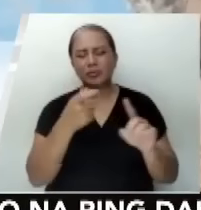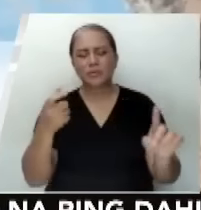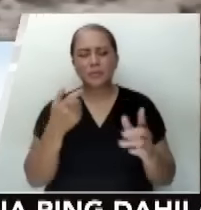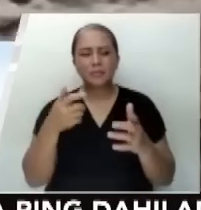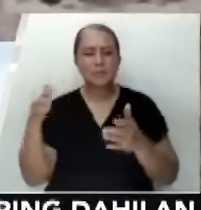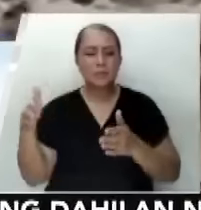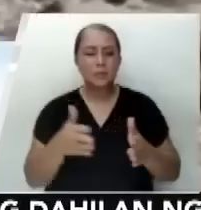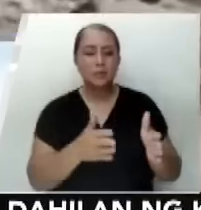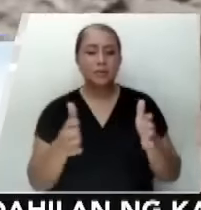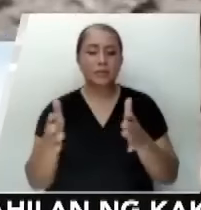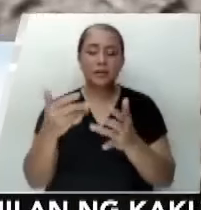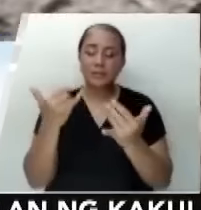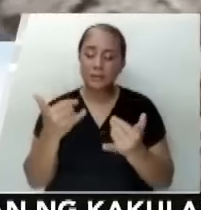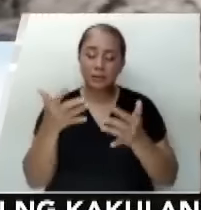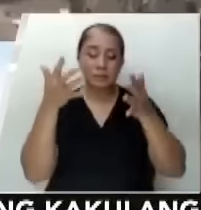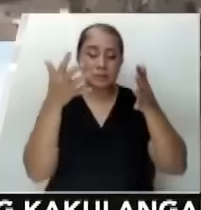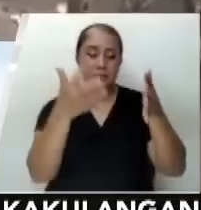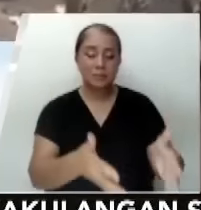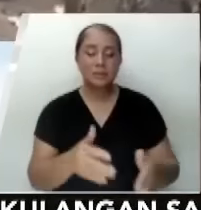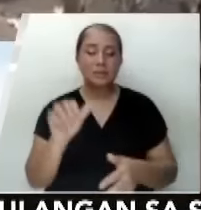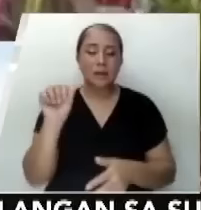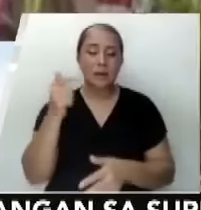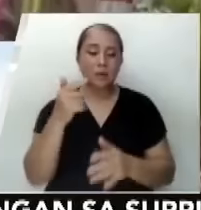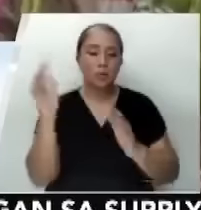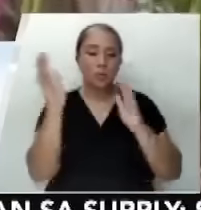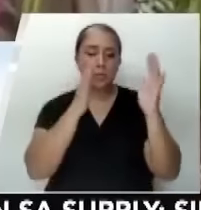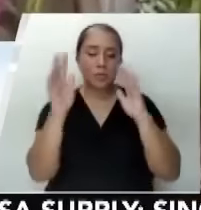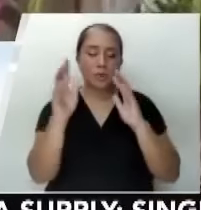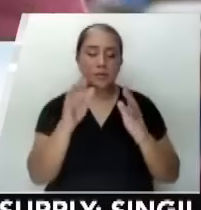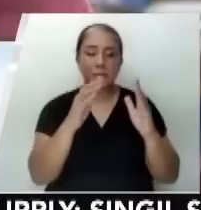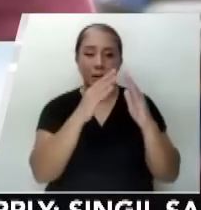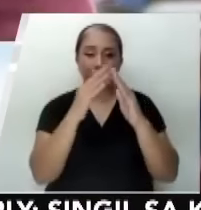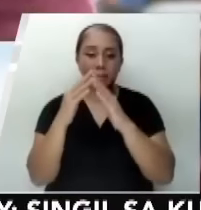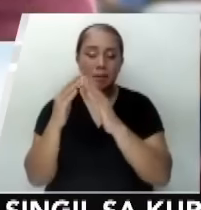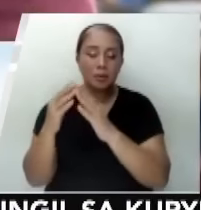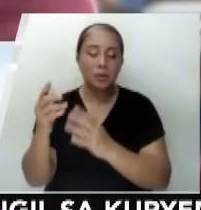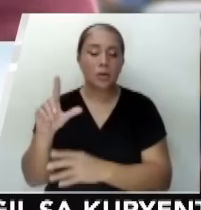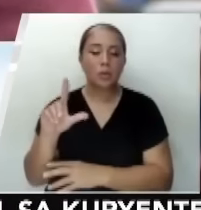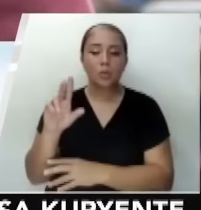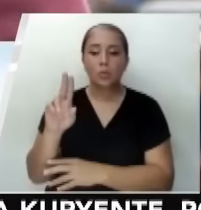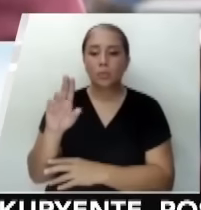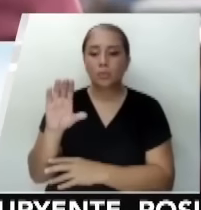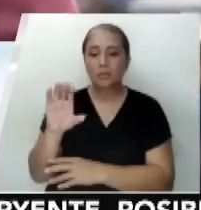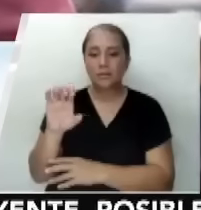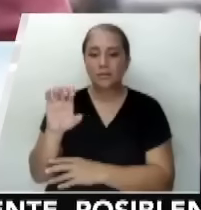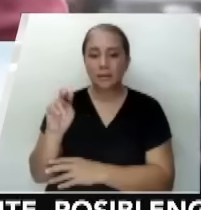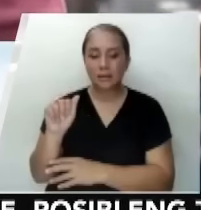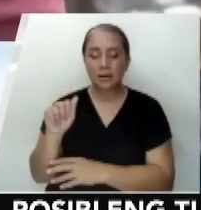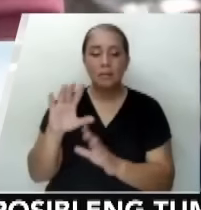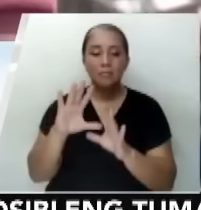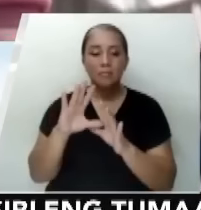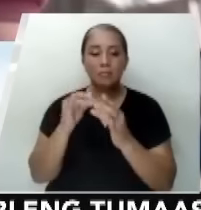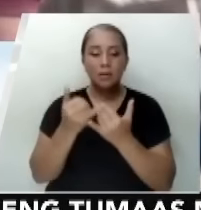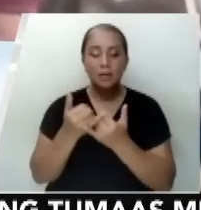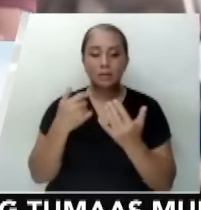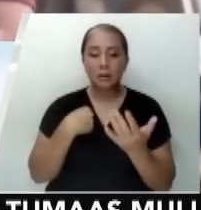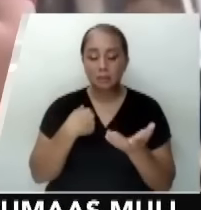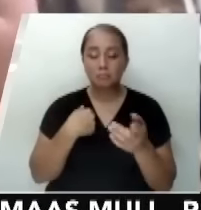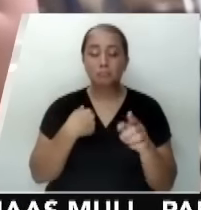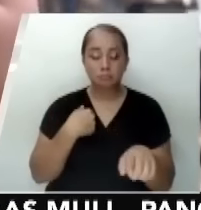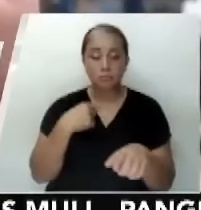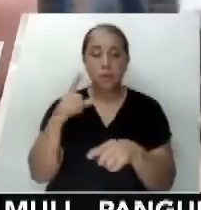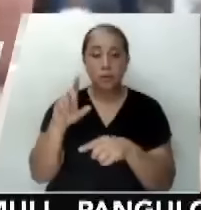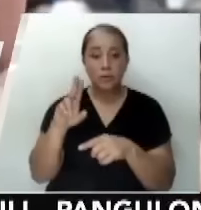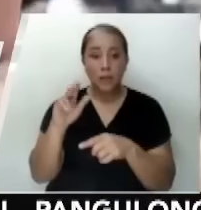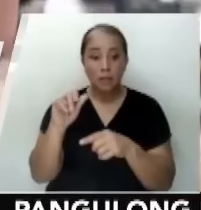iniwang bakas ng bagyong Aghon sa ilang mga kabahayan sa Lucena City. Dito sa Barangay Cota, Lucena City, nasa mahigit